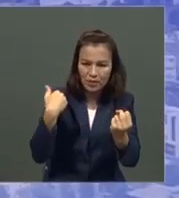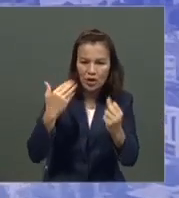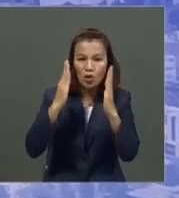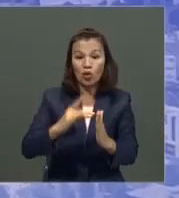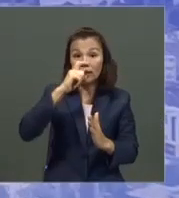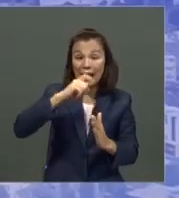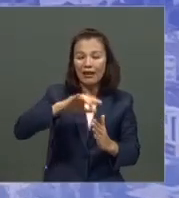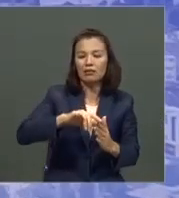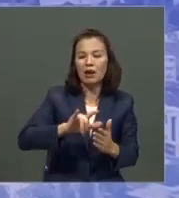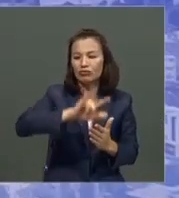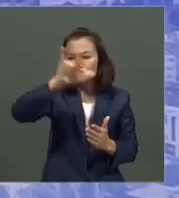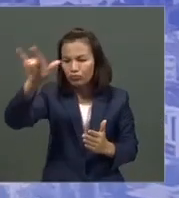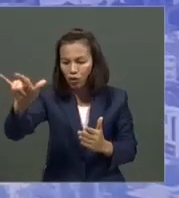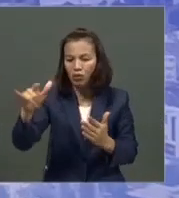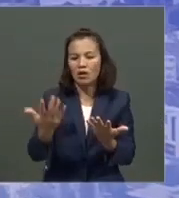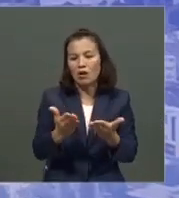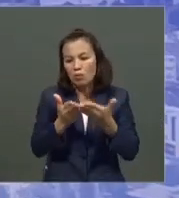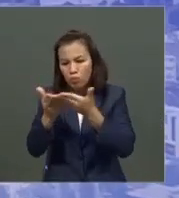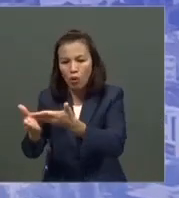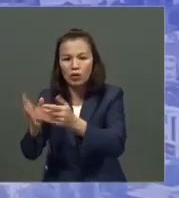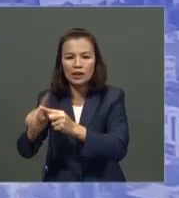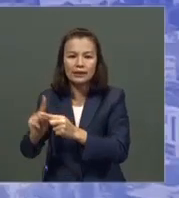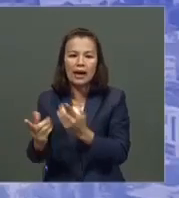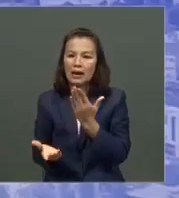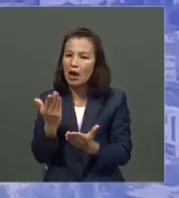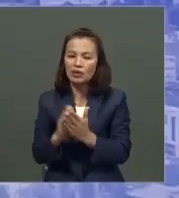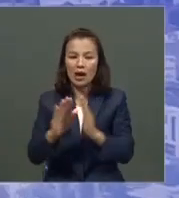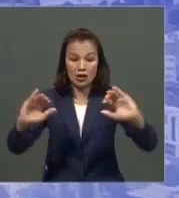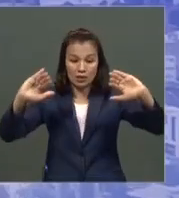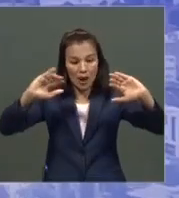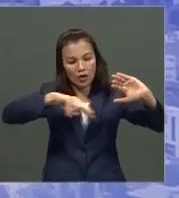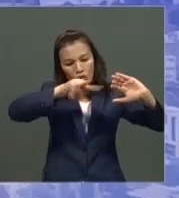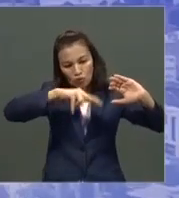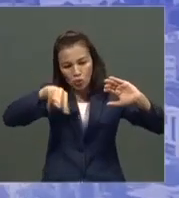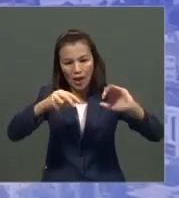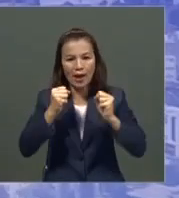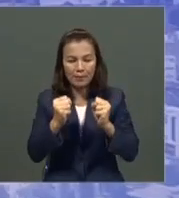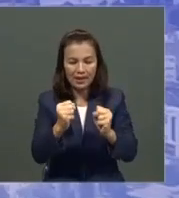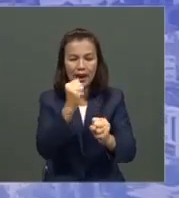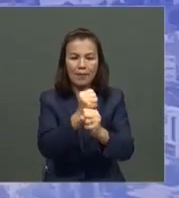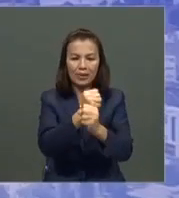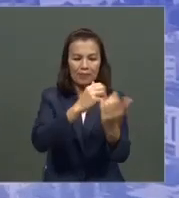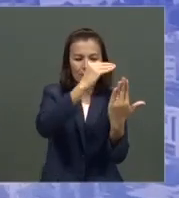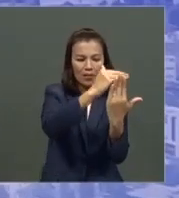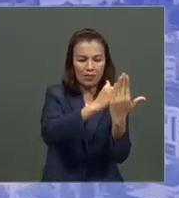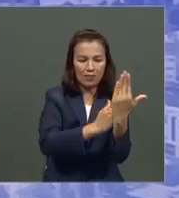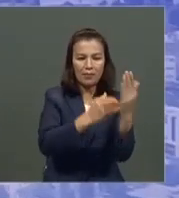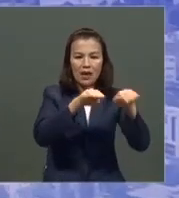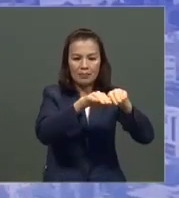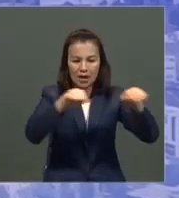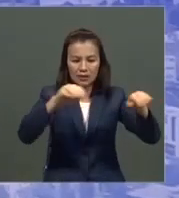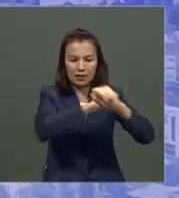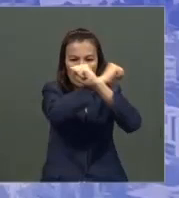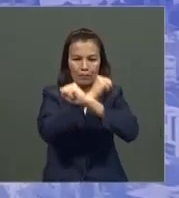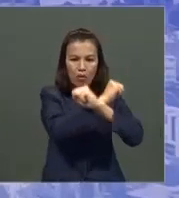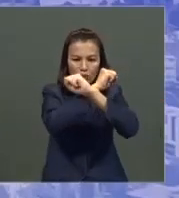อยากให้ท่านเกิดความมั่นใจว่าภาครัฐก็ดูแลกันอย่างใกล้ชิดแล้วก็พยายามที่จะทำตามมาตรฐานของการควบคุมการระ